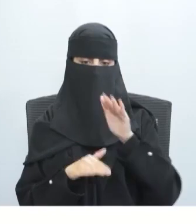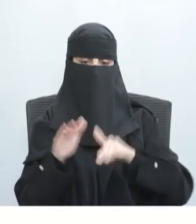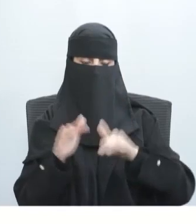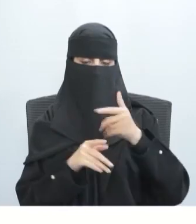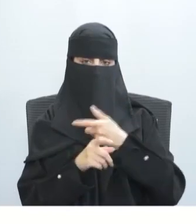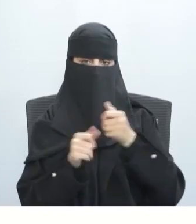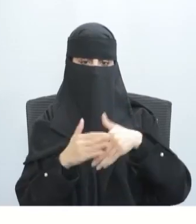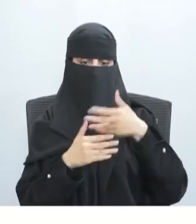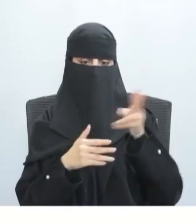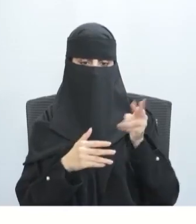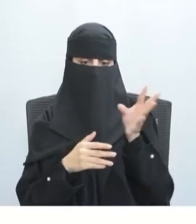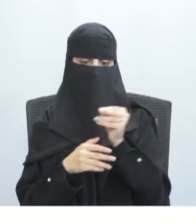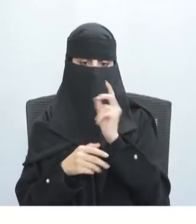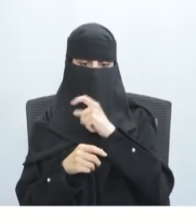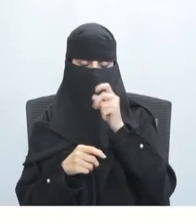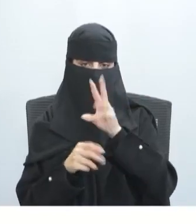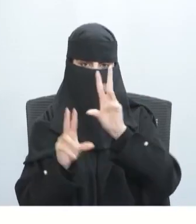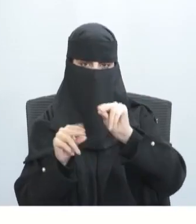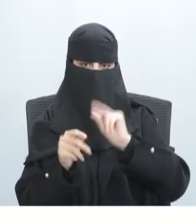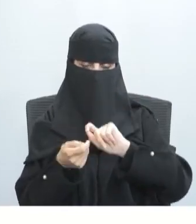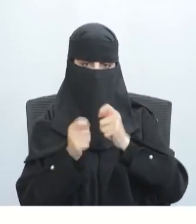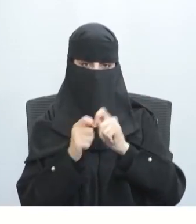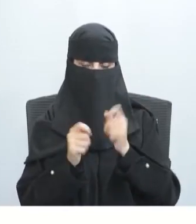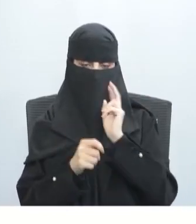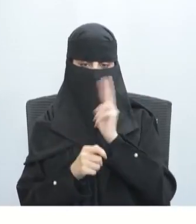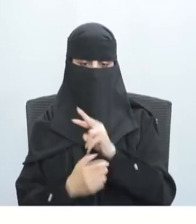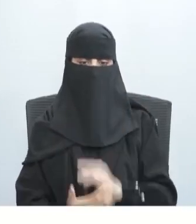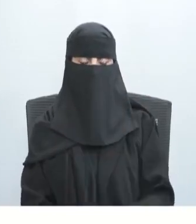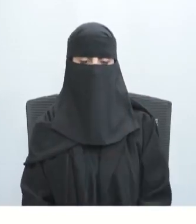المعادله هذه المعادله نعوض في